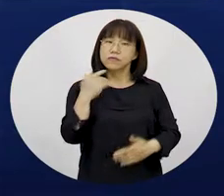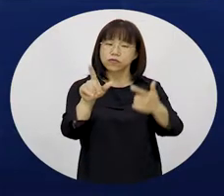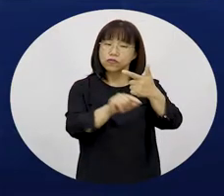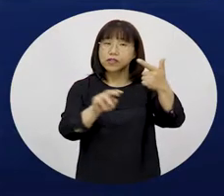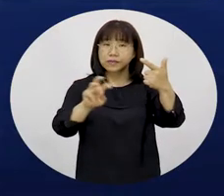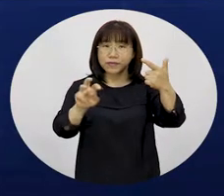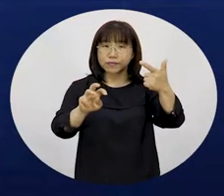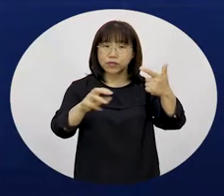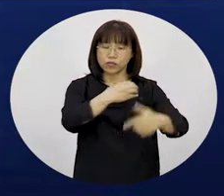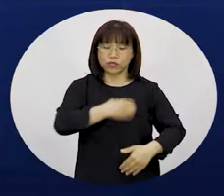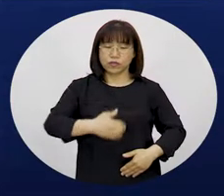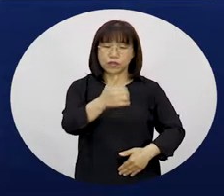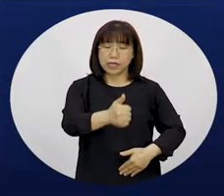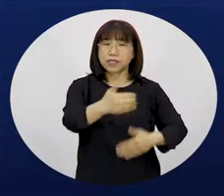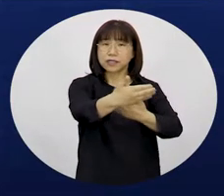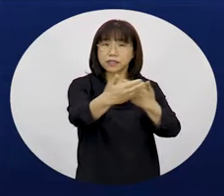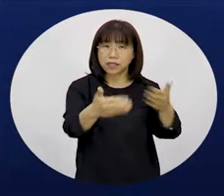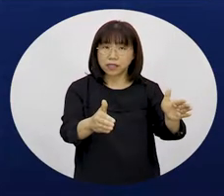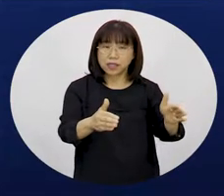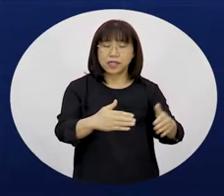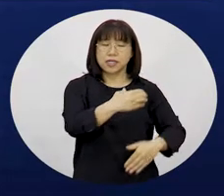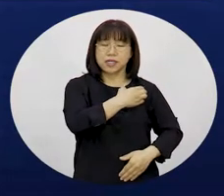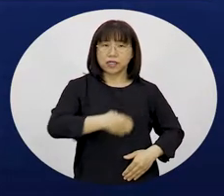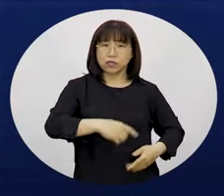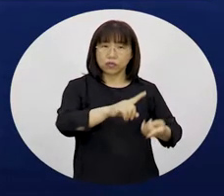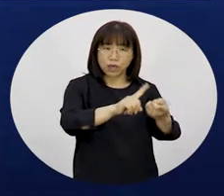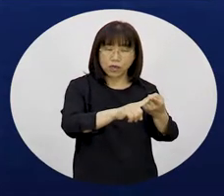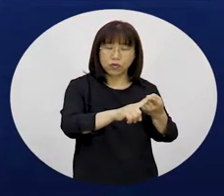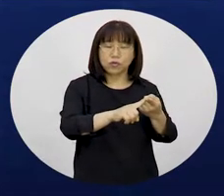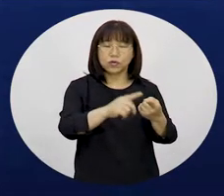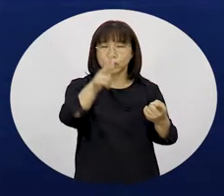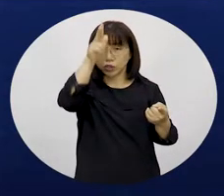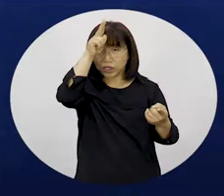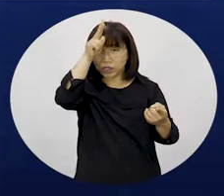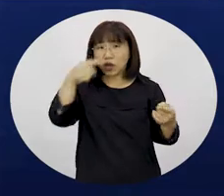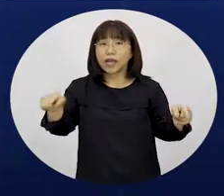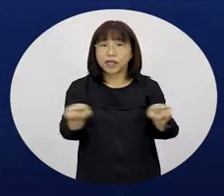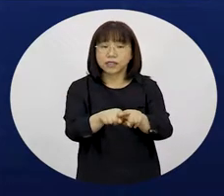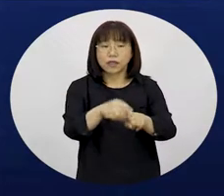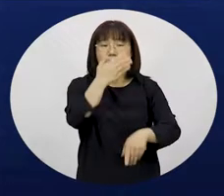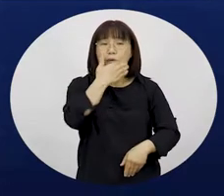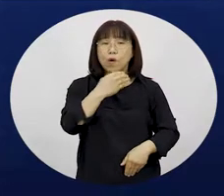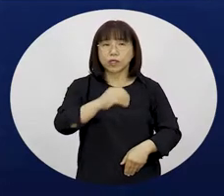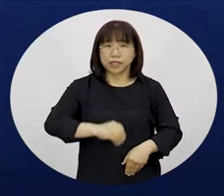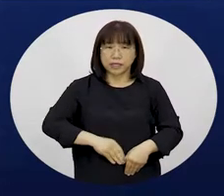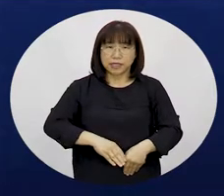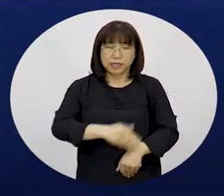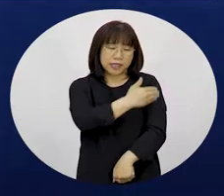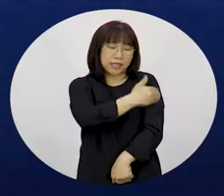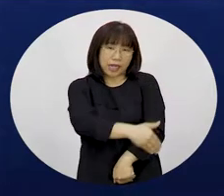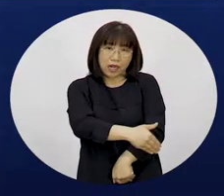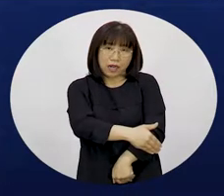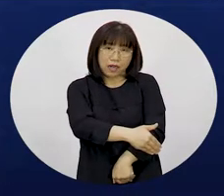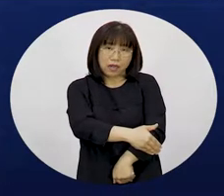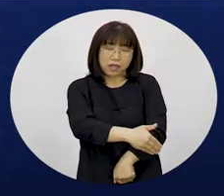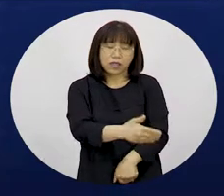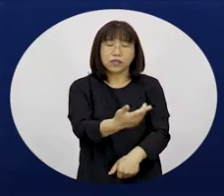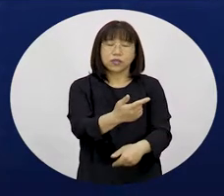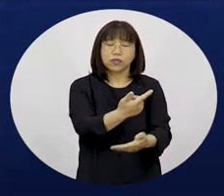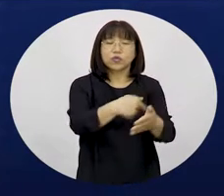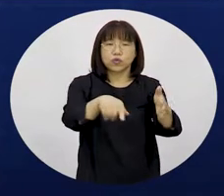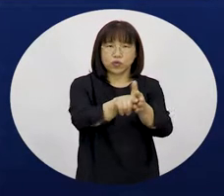지난 30일 구청 잠실에서 강서구 와 강서경찰서 과 함께 복지사각지대 발굴 직원과 여성이 안전한